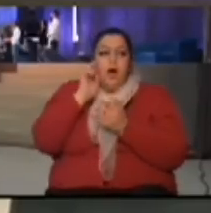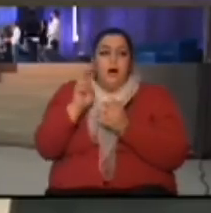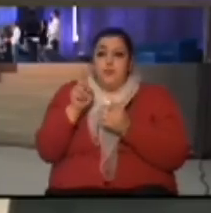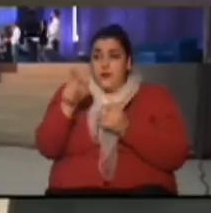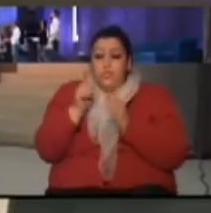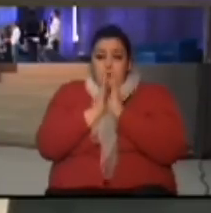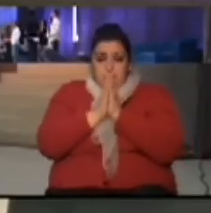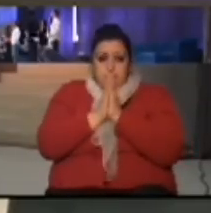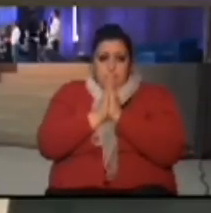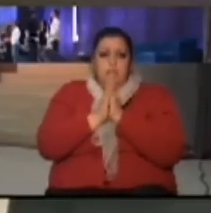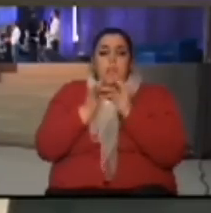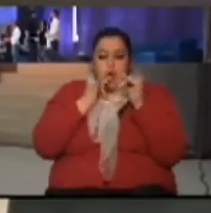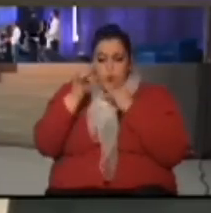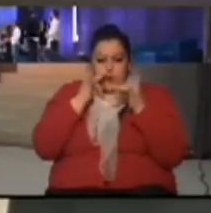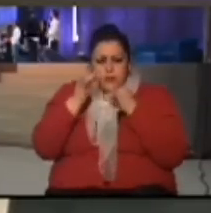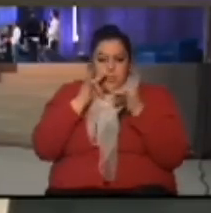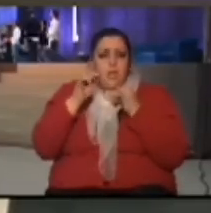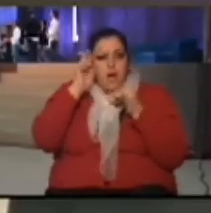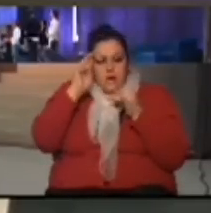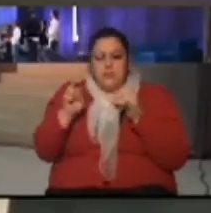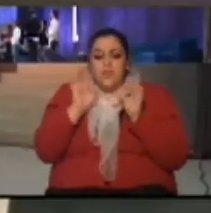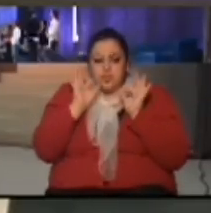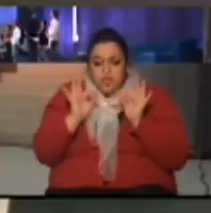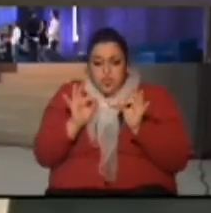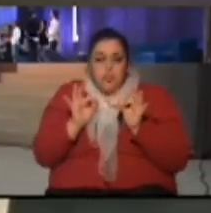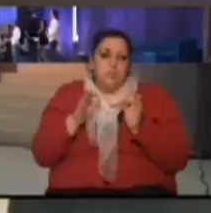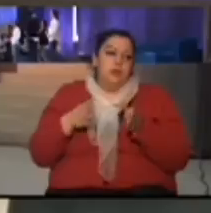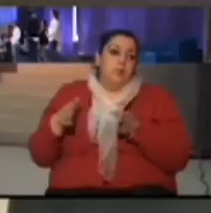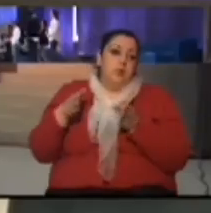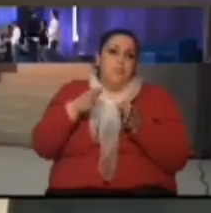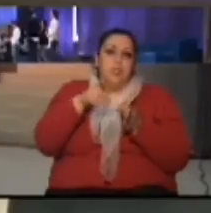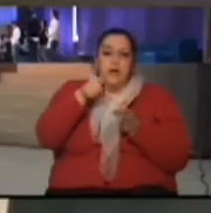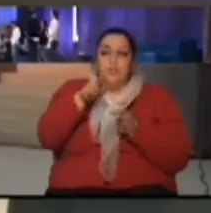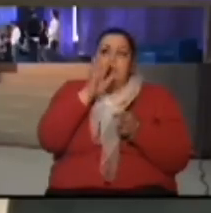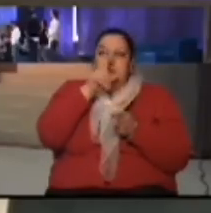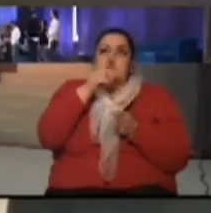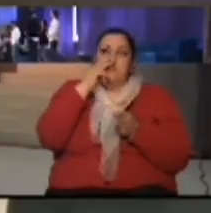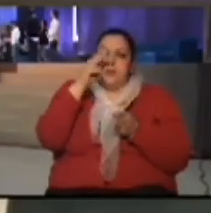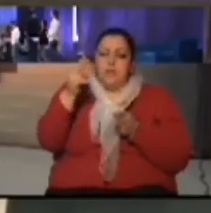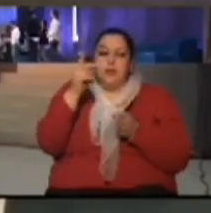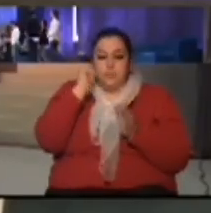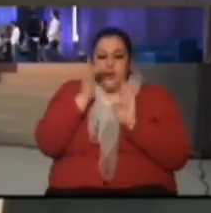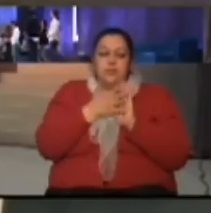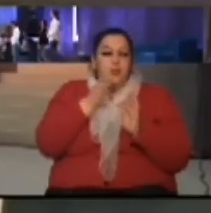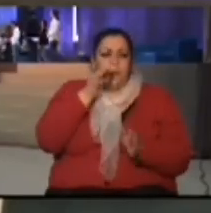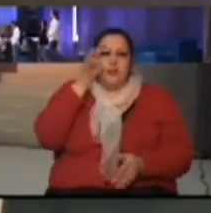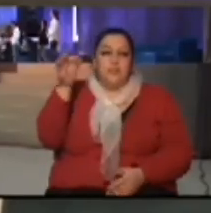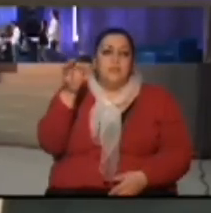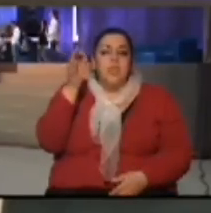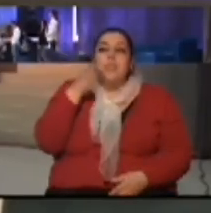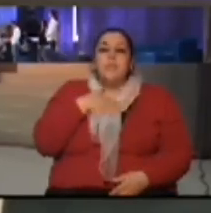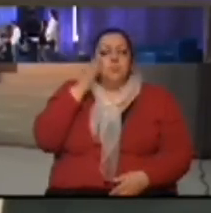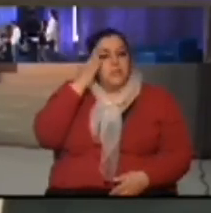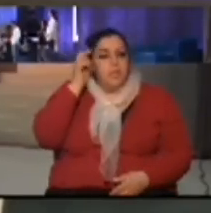Տերը գալիս է, մենք ունենք հետևյալ խոսքերն ասելու, ով իմ Տեր, ով իմ Աստված, Հիսուսը նրան